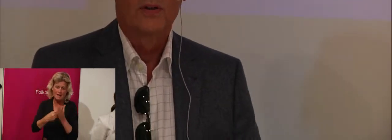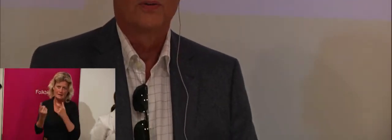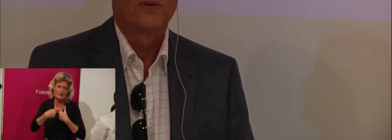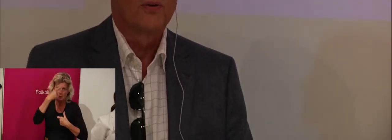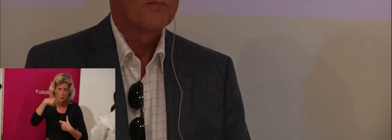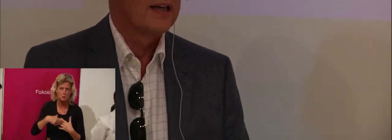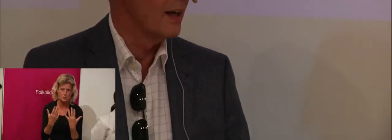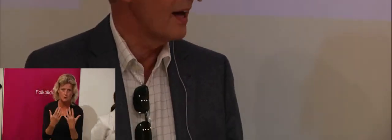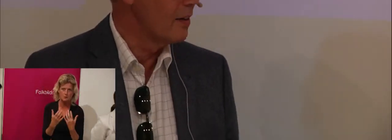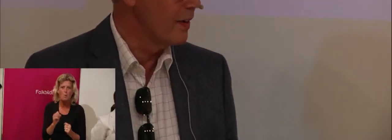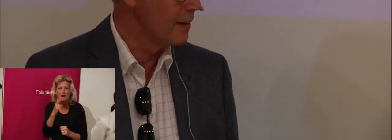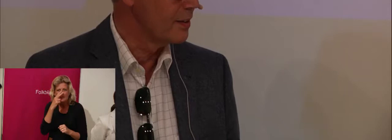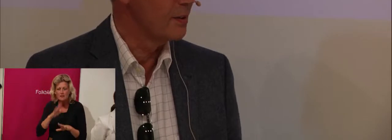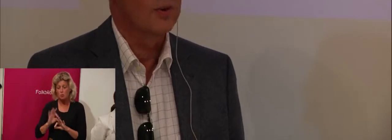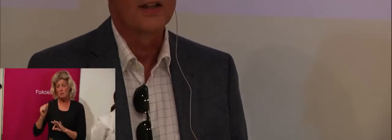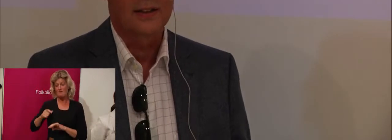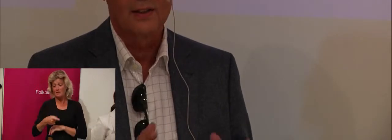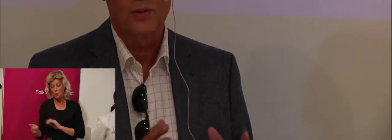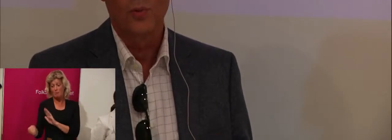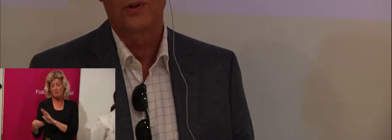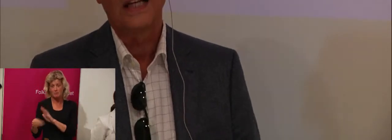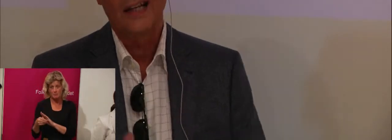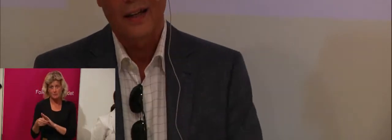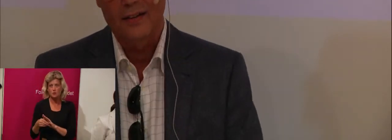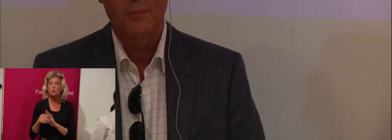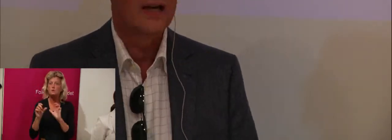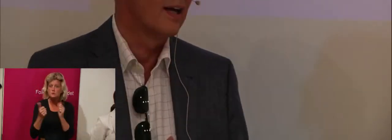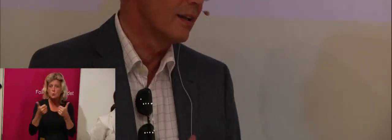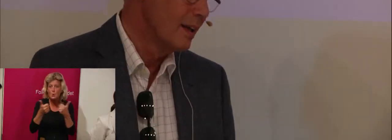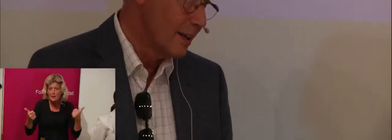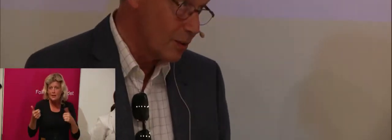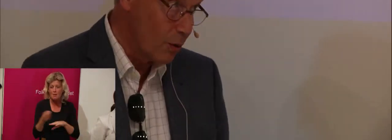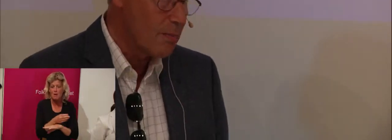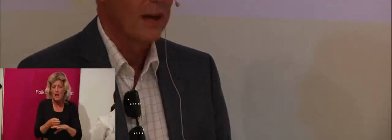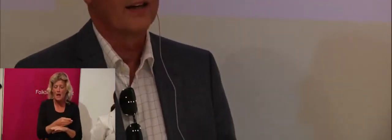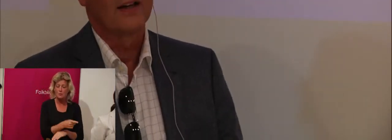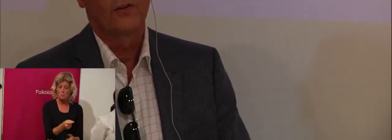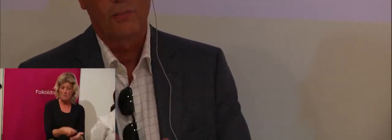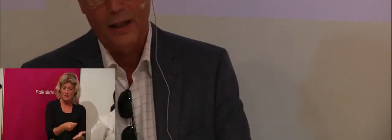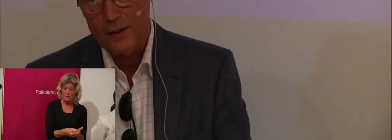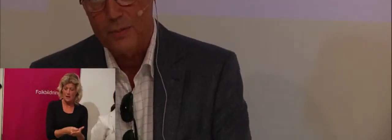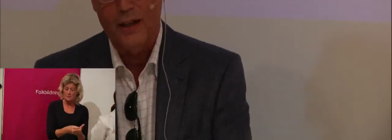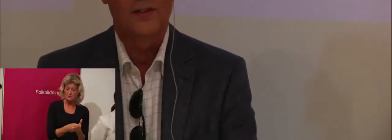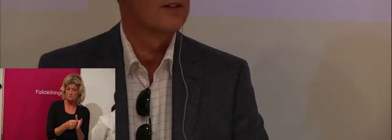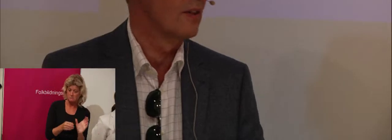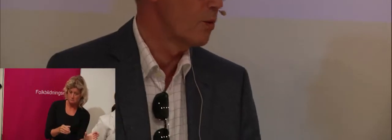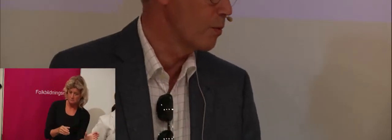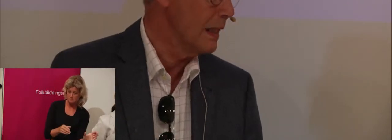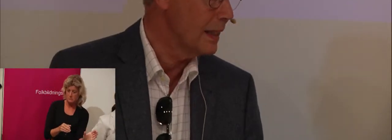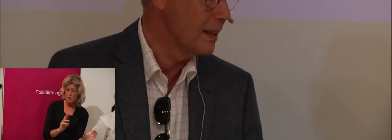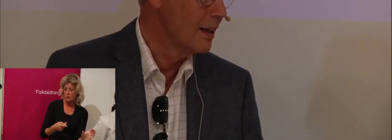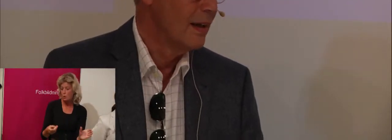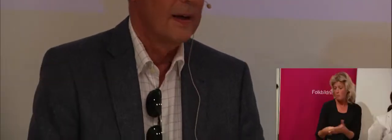på hur de pengarna används så är det en ganska stor skillnad mellan De pengarna och de pengar som kanaliseras